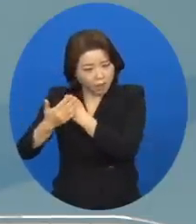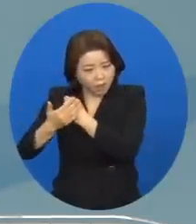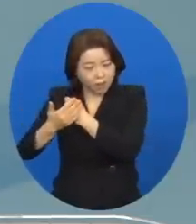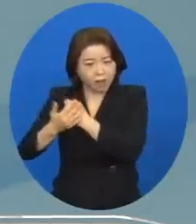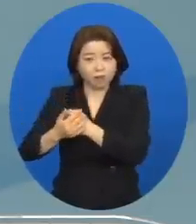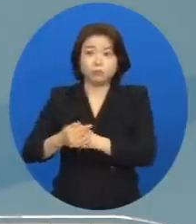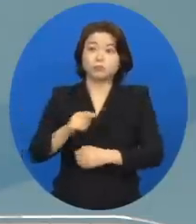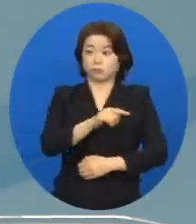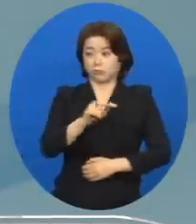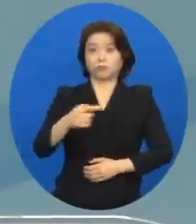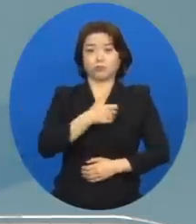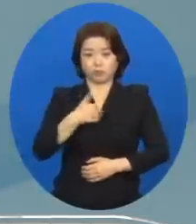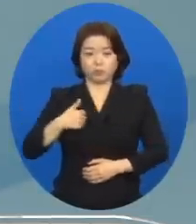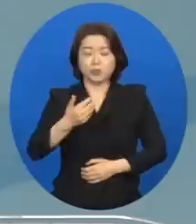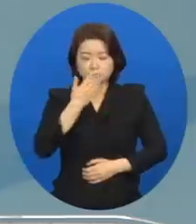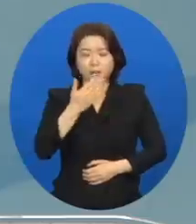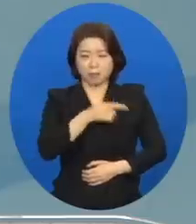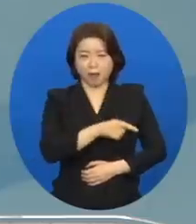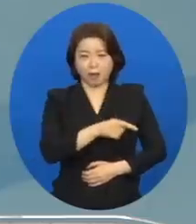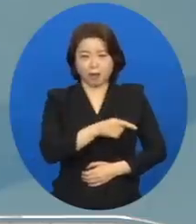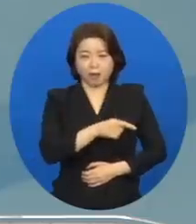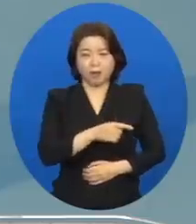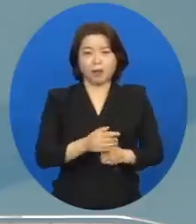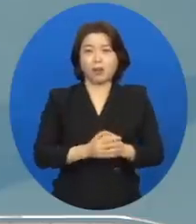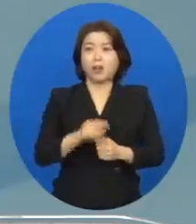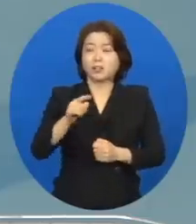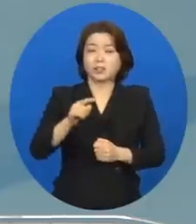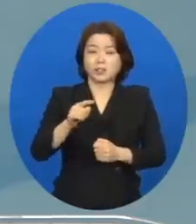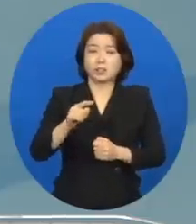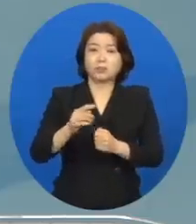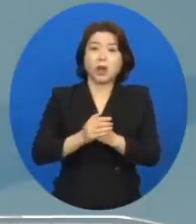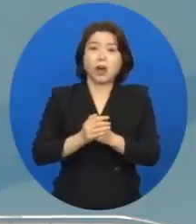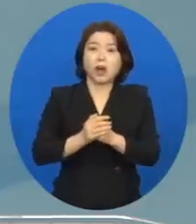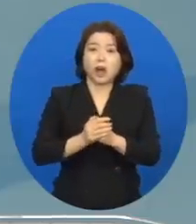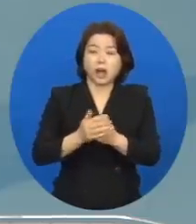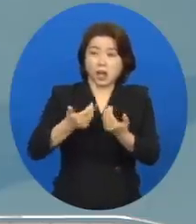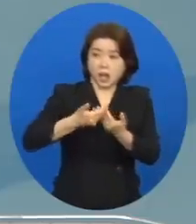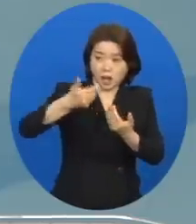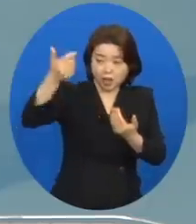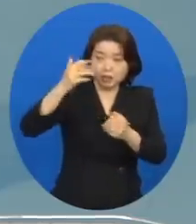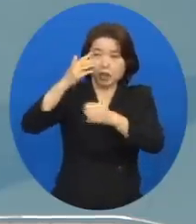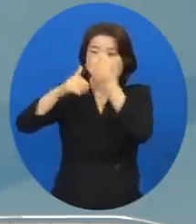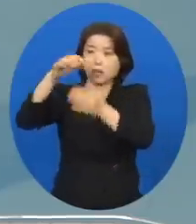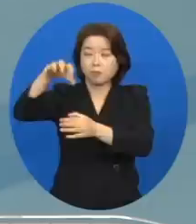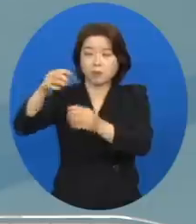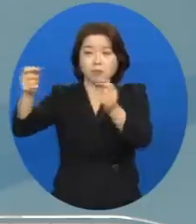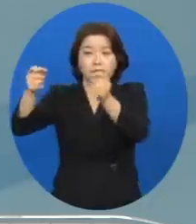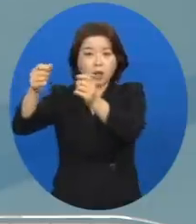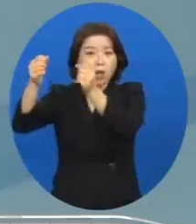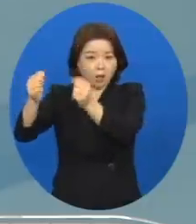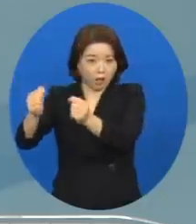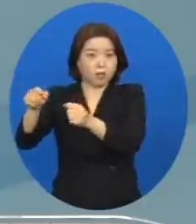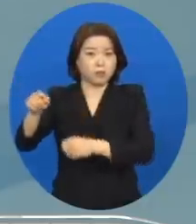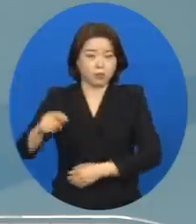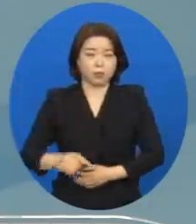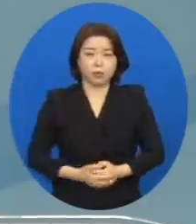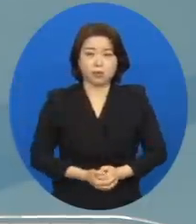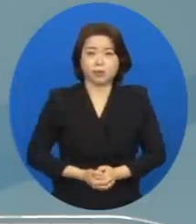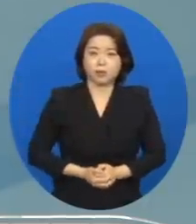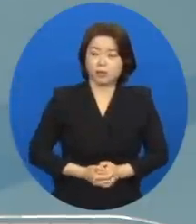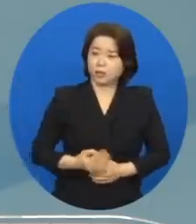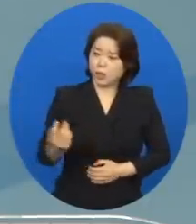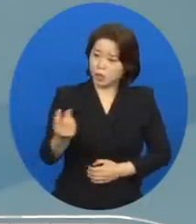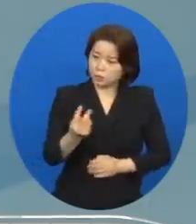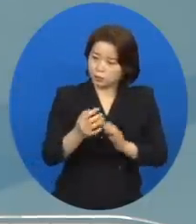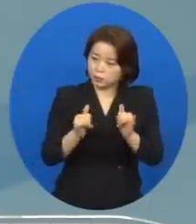충분히 그러실 만도 하죠. 그분은 지금 하나님 앞에 가 계실 겁니다. 그분들